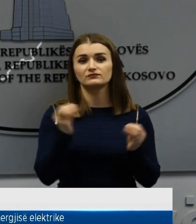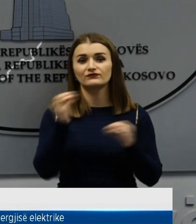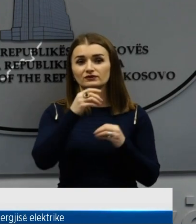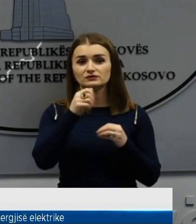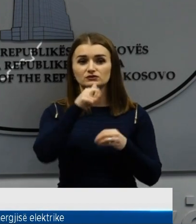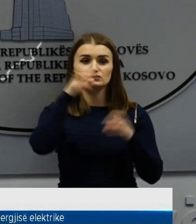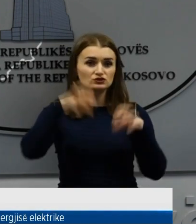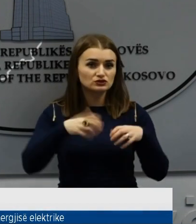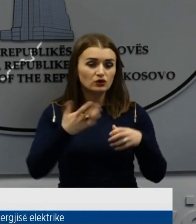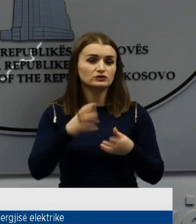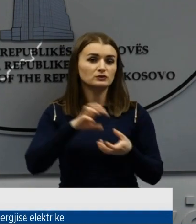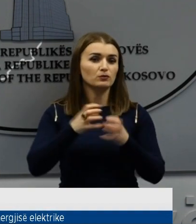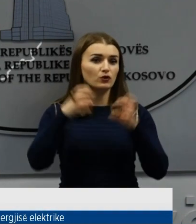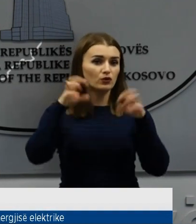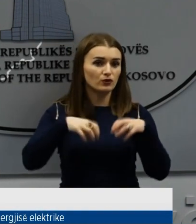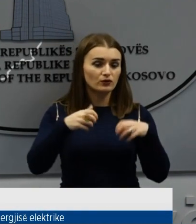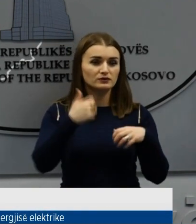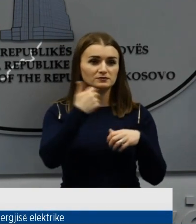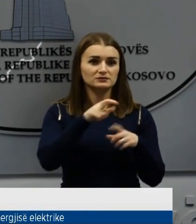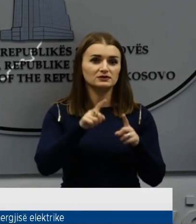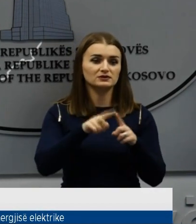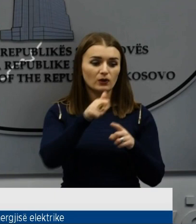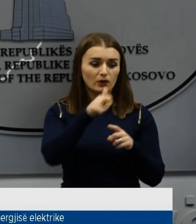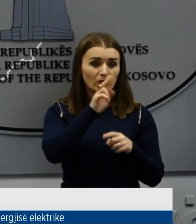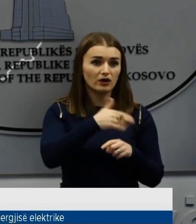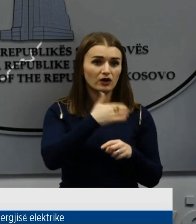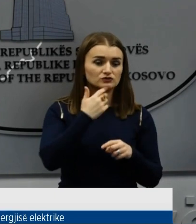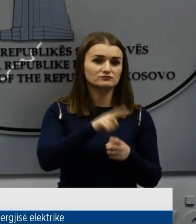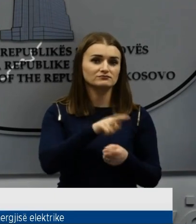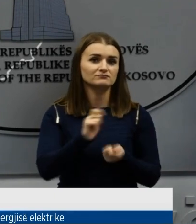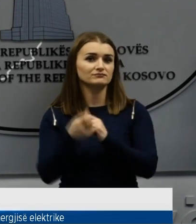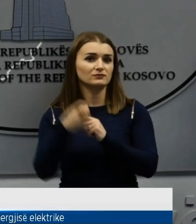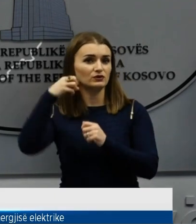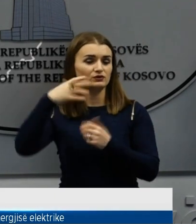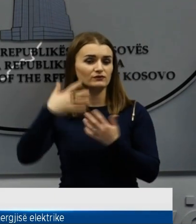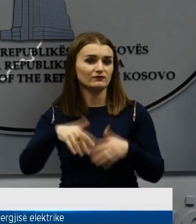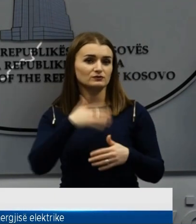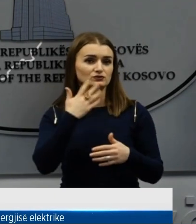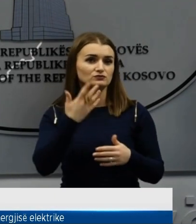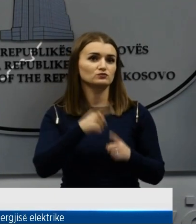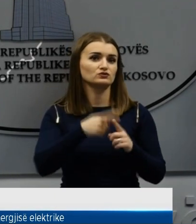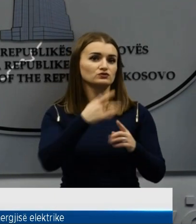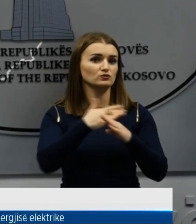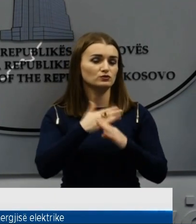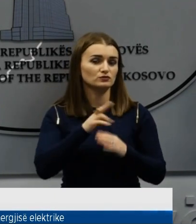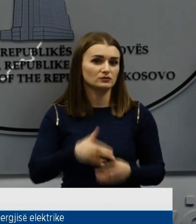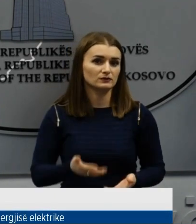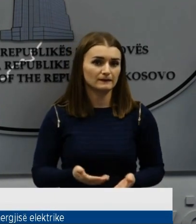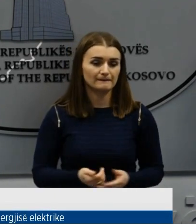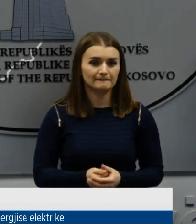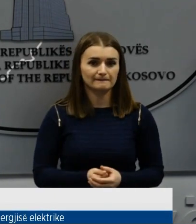arrinë të mbulojnë kërkesat e veta dhe do shta dhe të nëndimbujnë edhe ne.